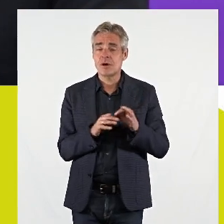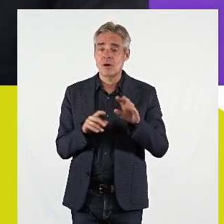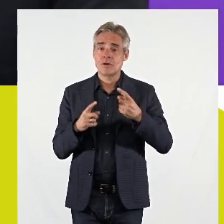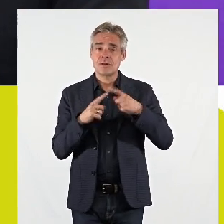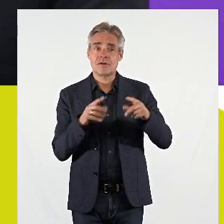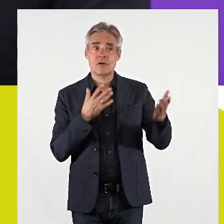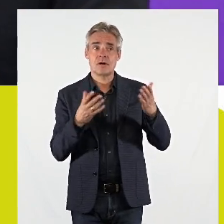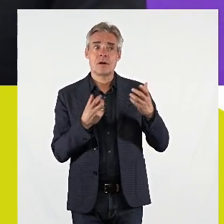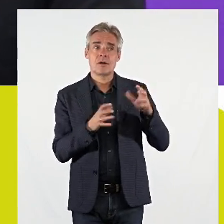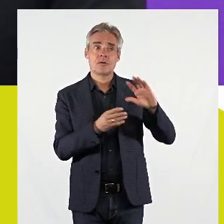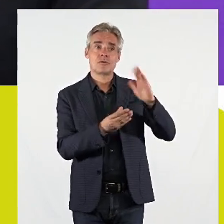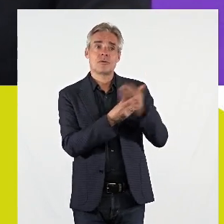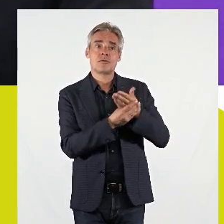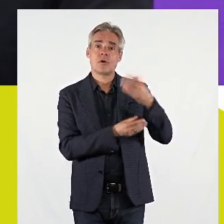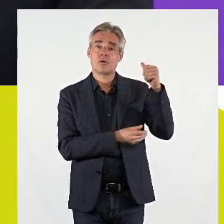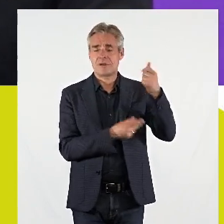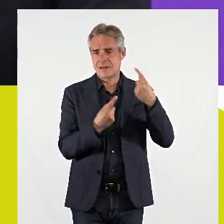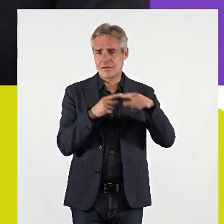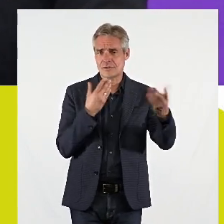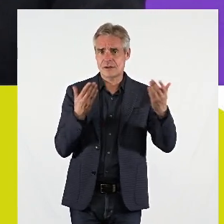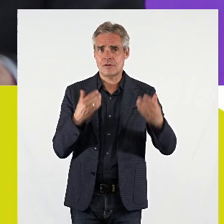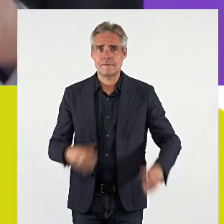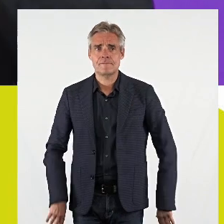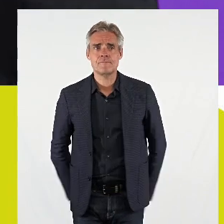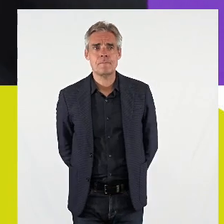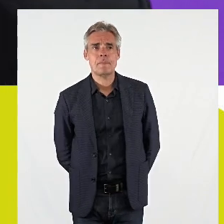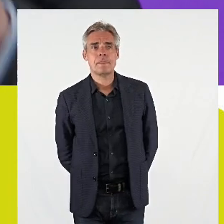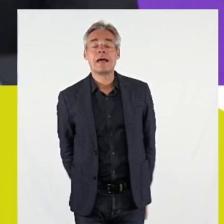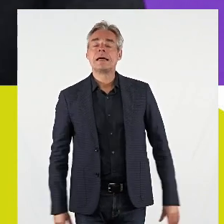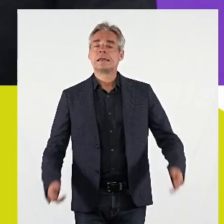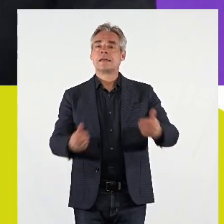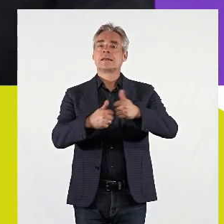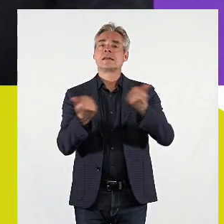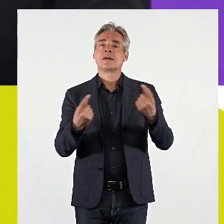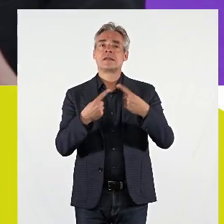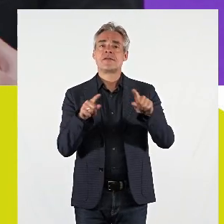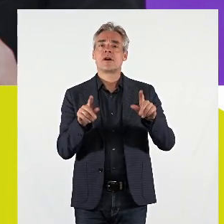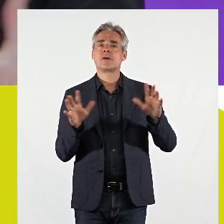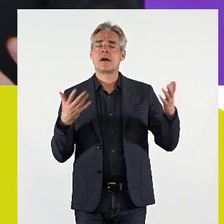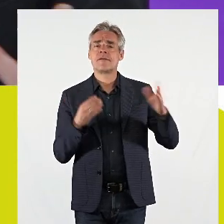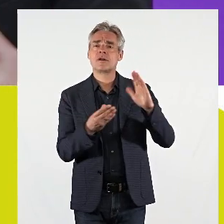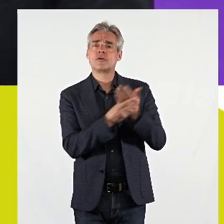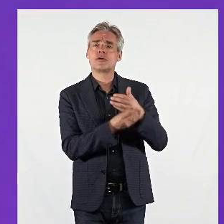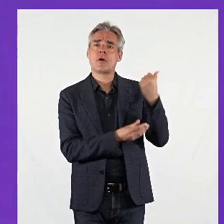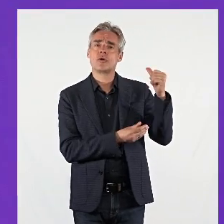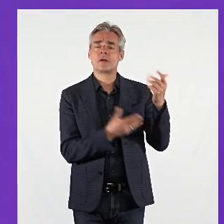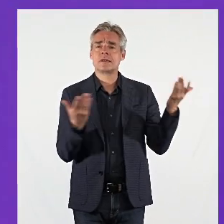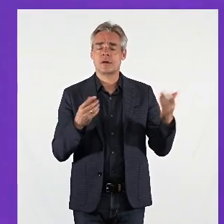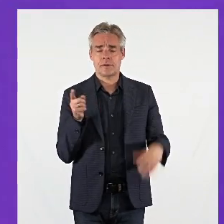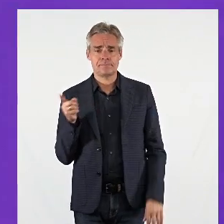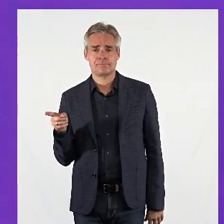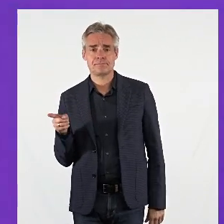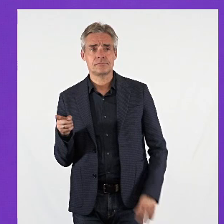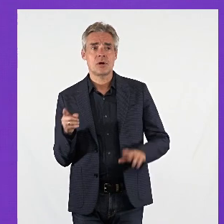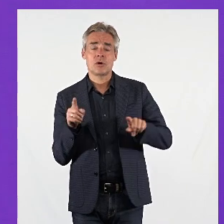qu'est le document unique, en fait, on peut le dire? Oui, alors il se différencie de ce qu'est le document unique parce que il s'agit d'un